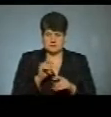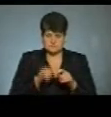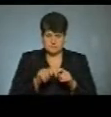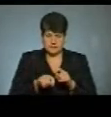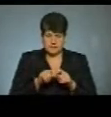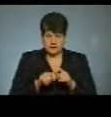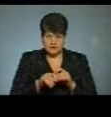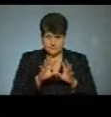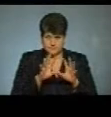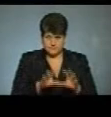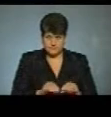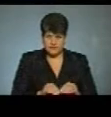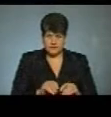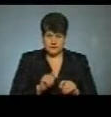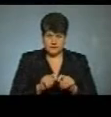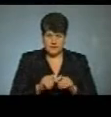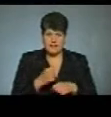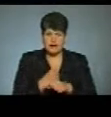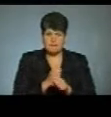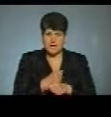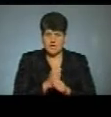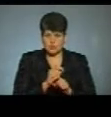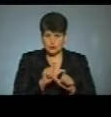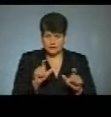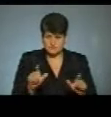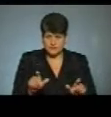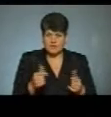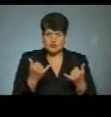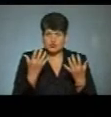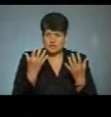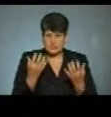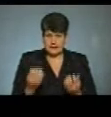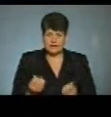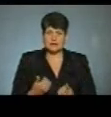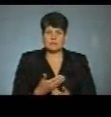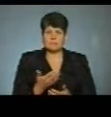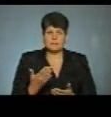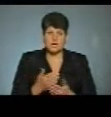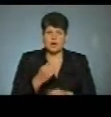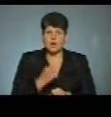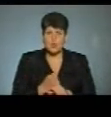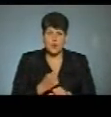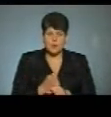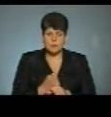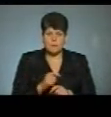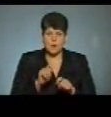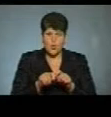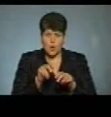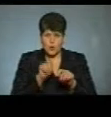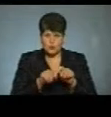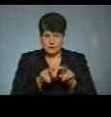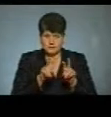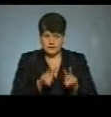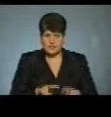і, точніше, йде дослідження в лабораторному центрі. На сьогоднішній день ми робимо контрольні обстеження